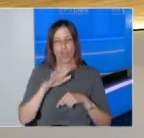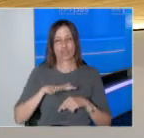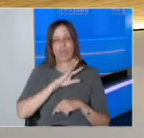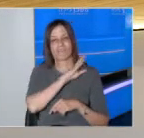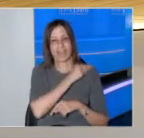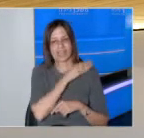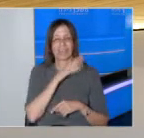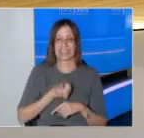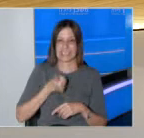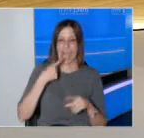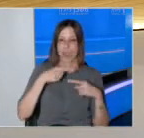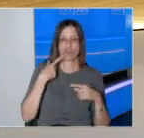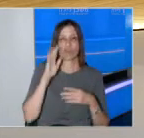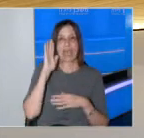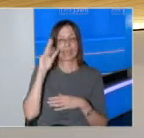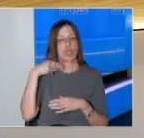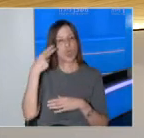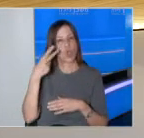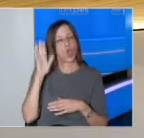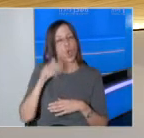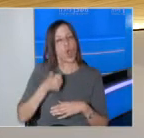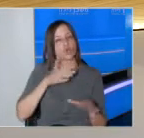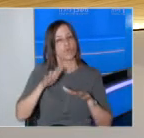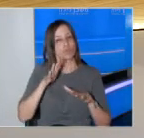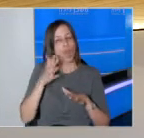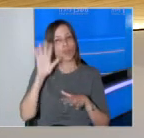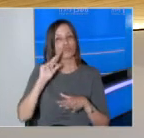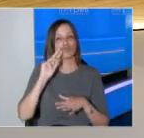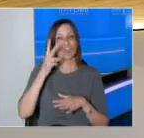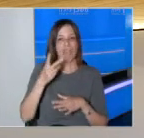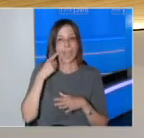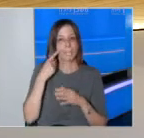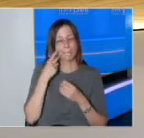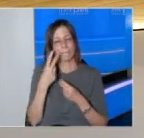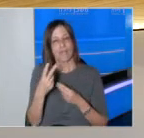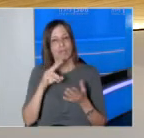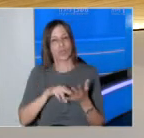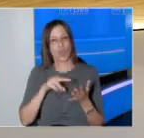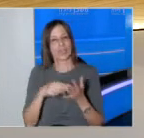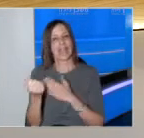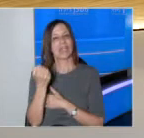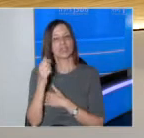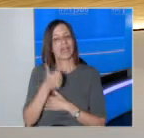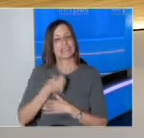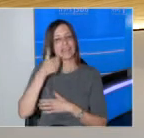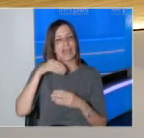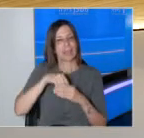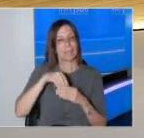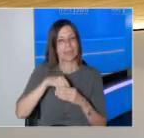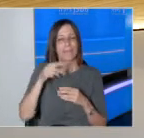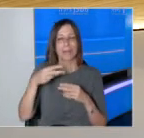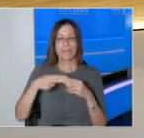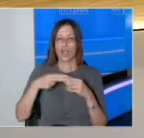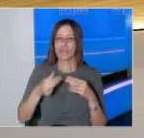החוץ, ומי שעתיד להיות ראש הממשלה בעוד כשנתיים חשף השבוע את התוכנית לחיזוקה. שרת הפנים המקורבת לראש